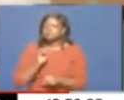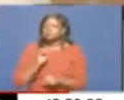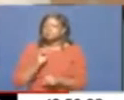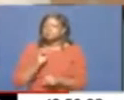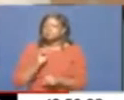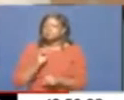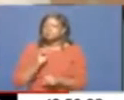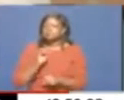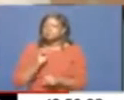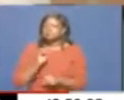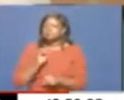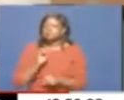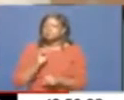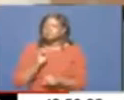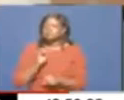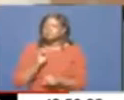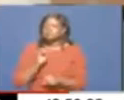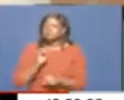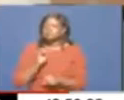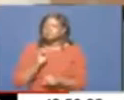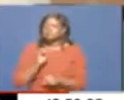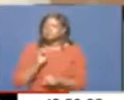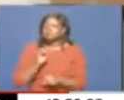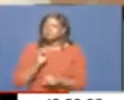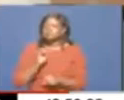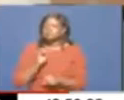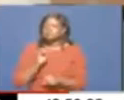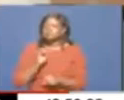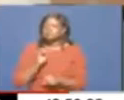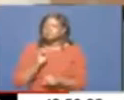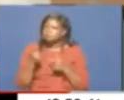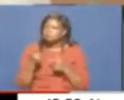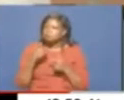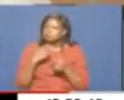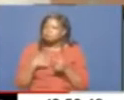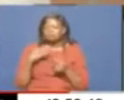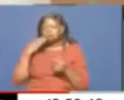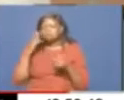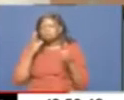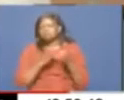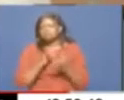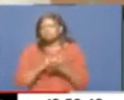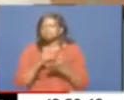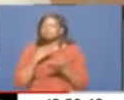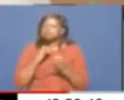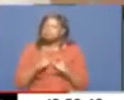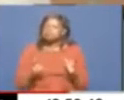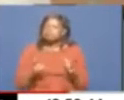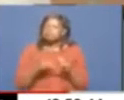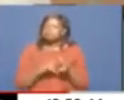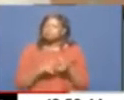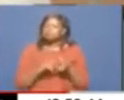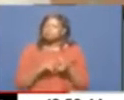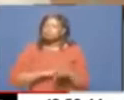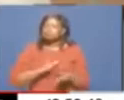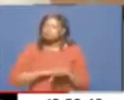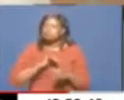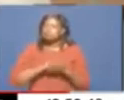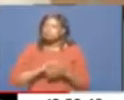watu wanataka kukuchagua alafu wakwambie unajua uko kwa chama ile sisi hatutaki. Kwa hivyo ni vizuri wamama